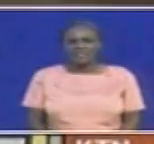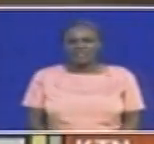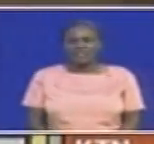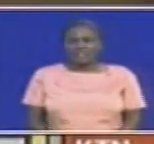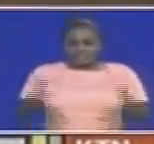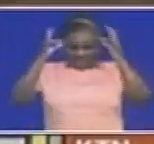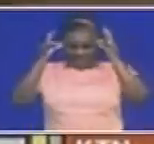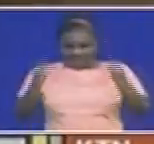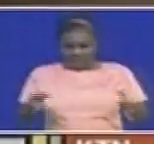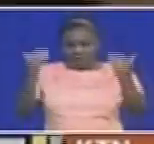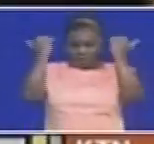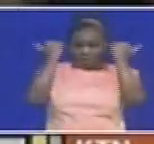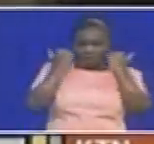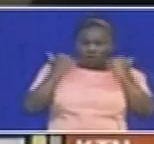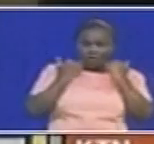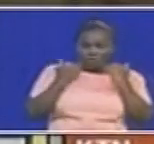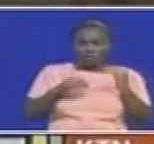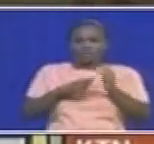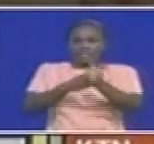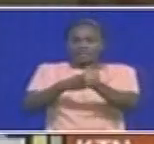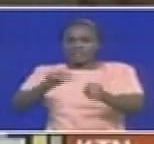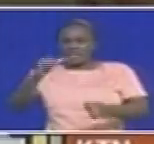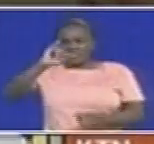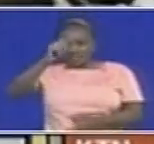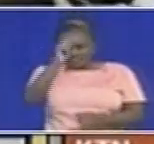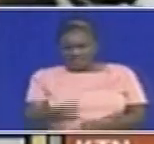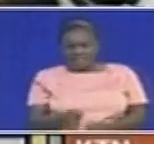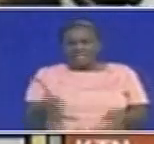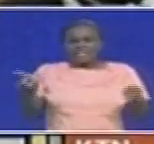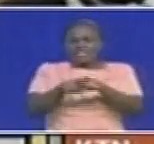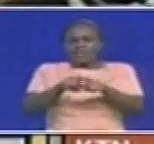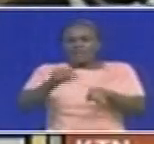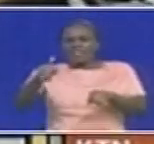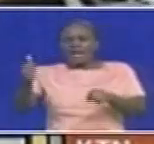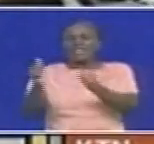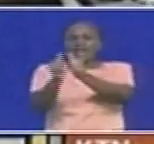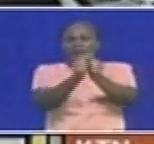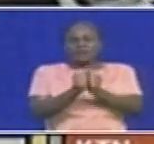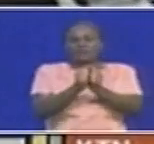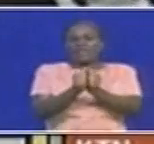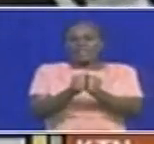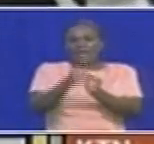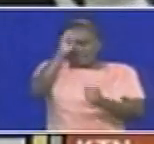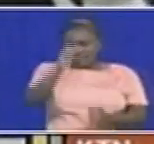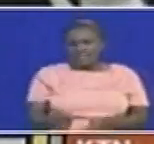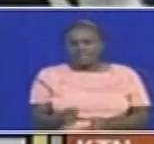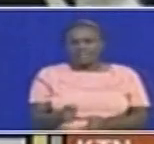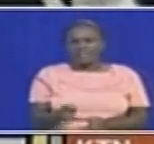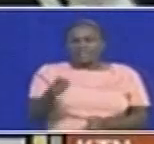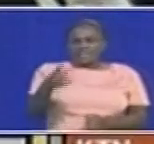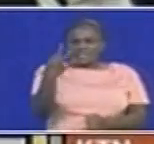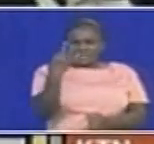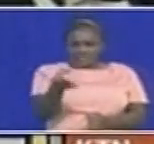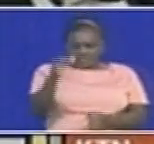Uamuzi huo wa mahakama ya rufaa uliongozwa na Jaji Stephen Kairu Gatembu pamoja na wenzake Jaji Jamila Mohamed na Jaji David Maraga. Majaji